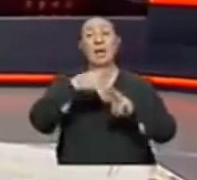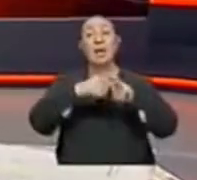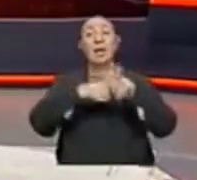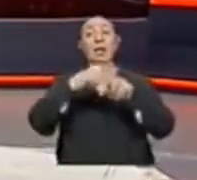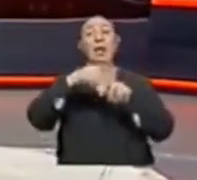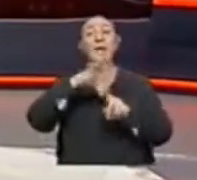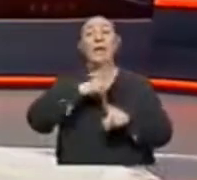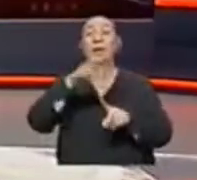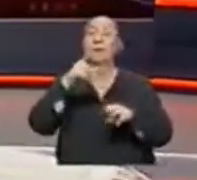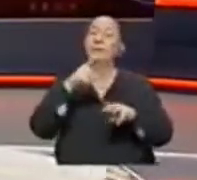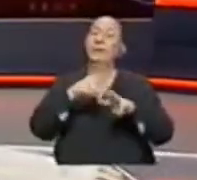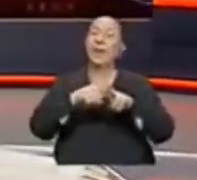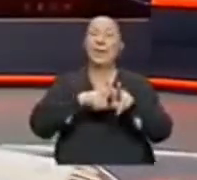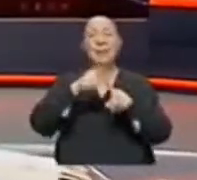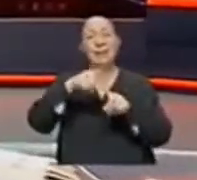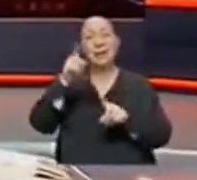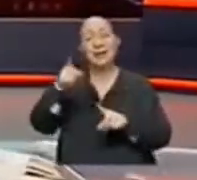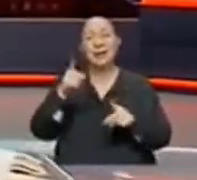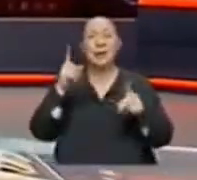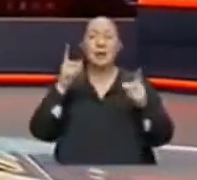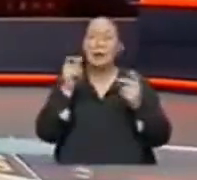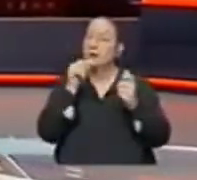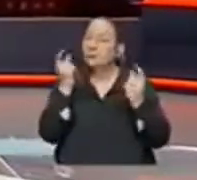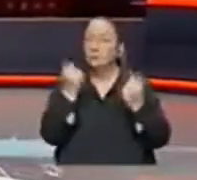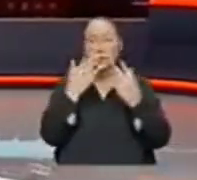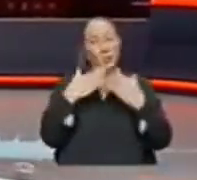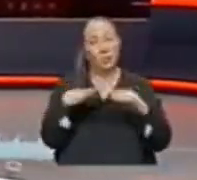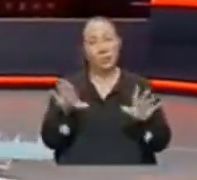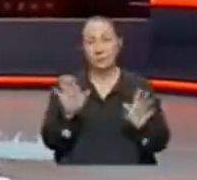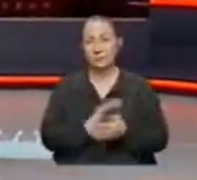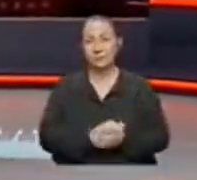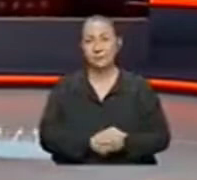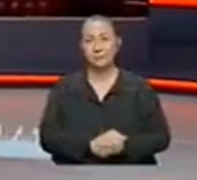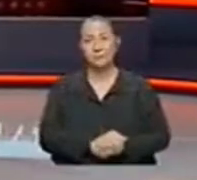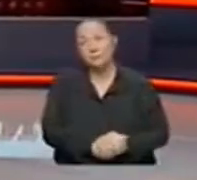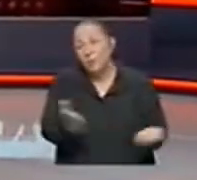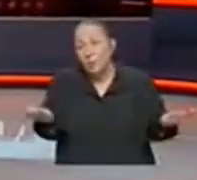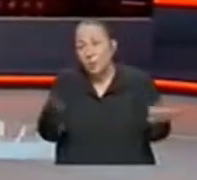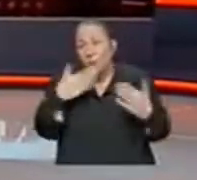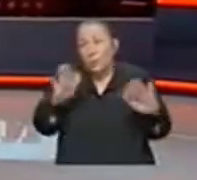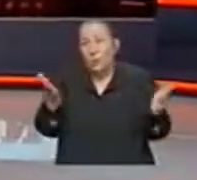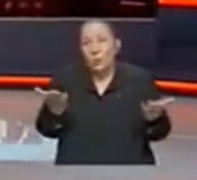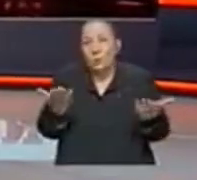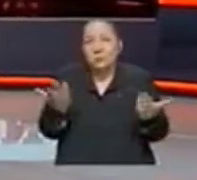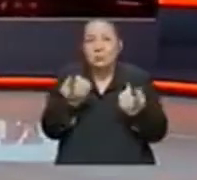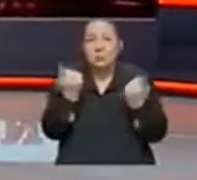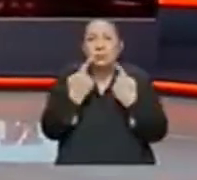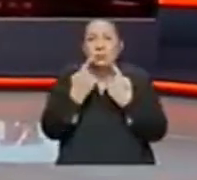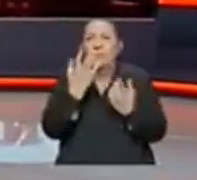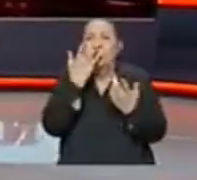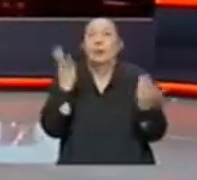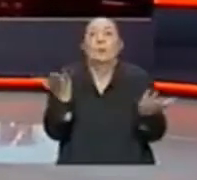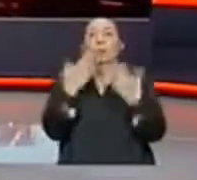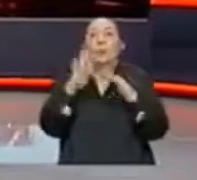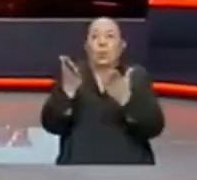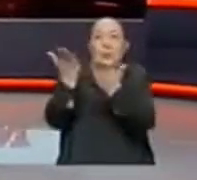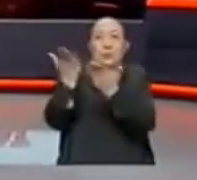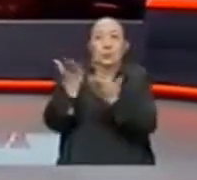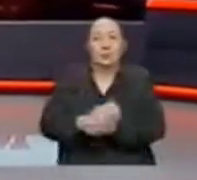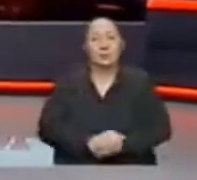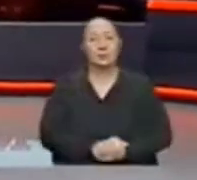EYT'liler var. EYT'lilere onlara da hiçbir şey yok. Yok yani daha fazla bir şey söylememi beklemeyin. Yok